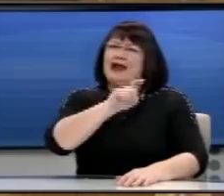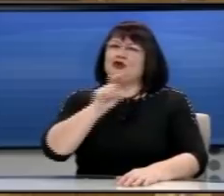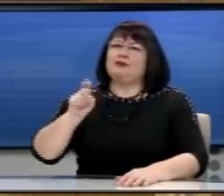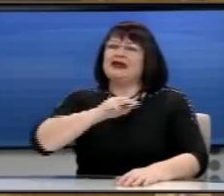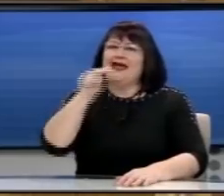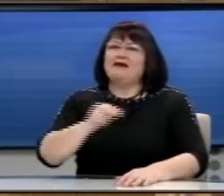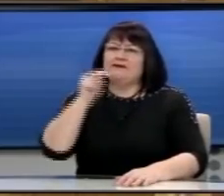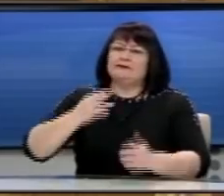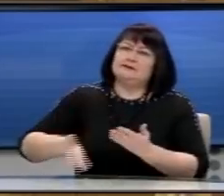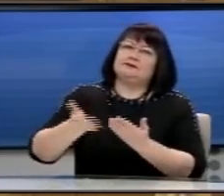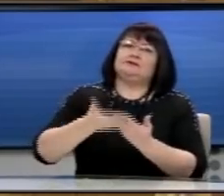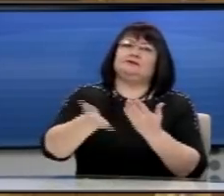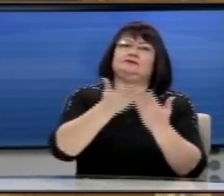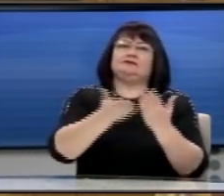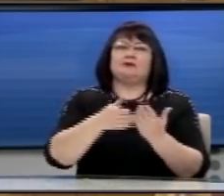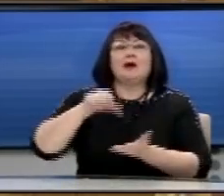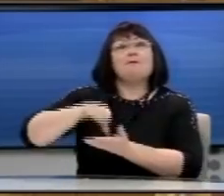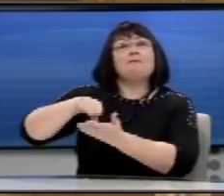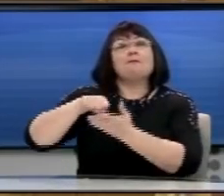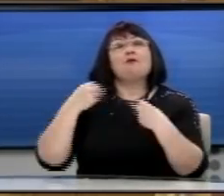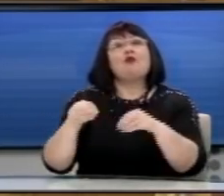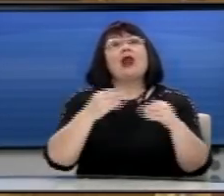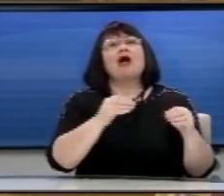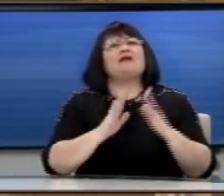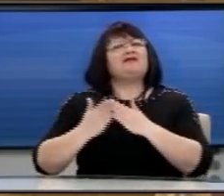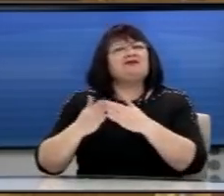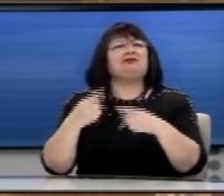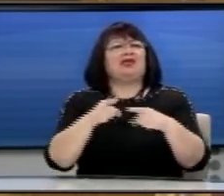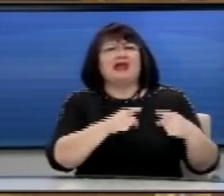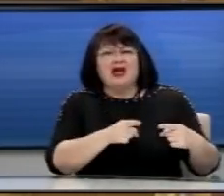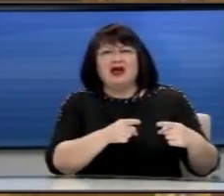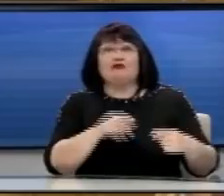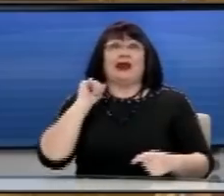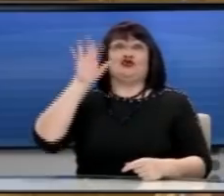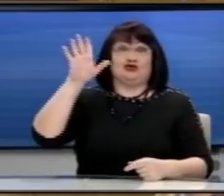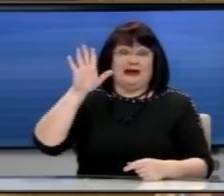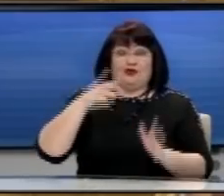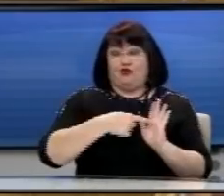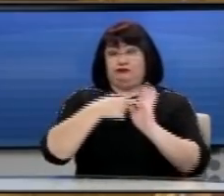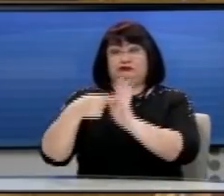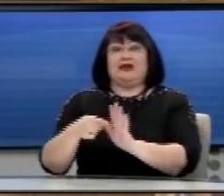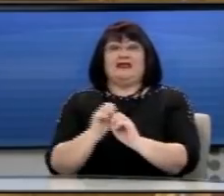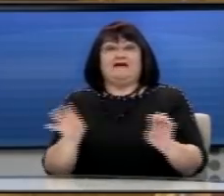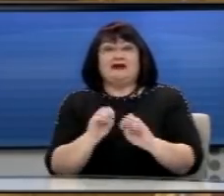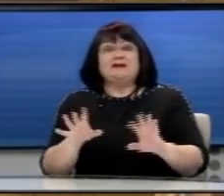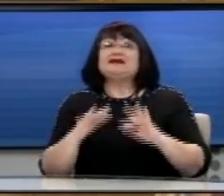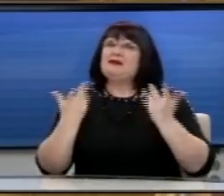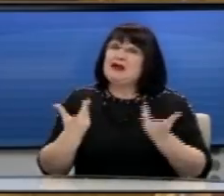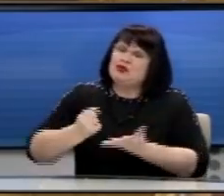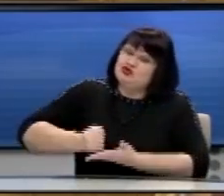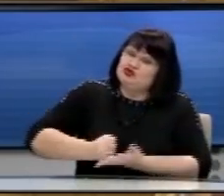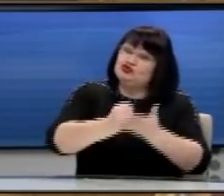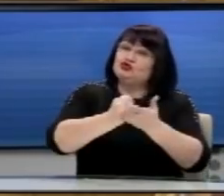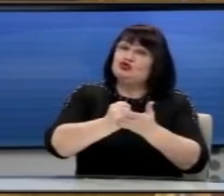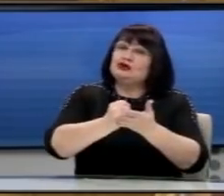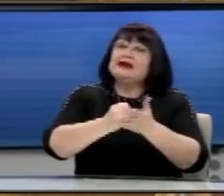για να ενισχυθεί η πώληση εκπαιδευτικών προϊόντων των Ιδρυμάτων στην αγορά του εξωτερικού, να τα δίνατε για να βελτιωθούν